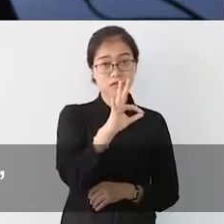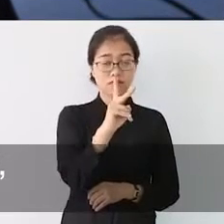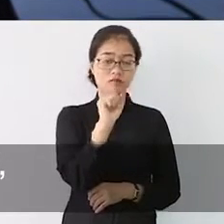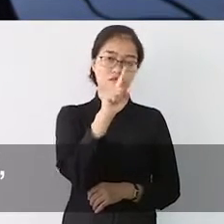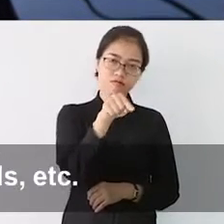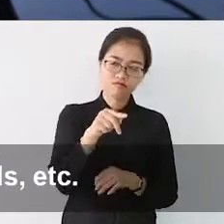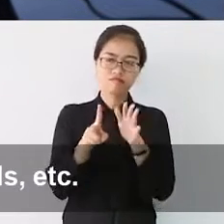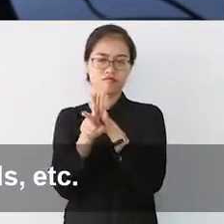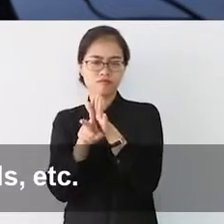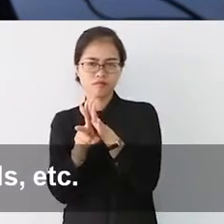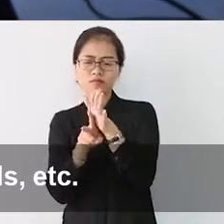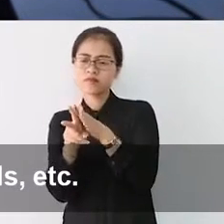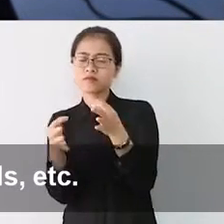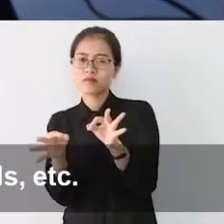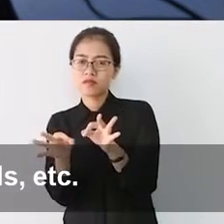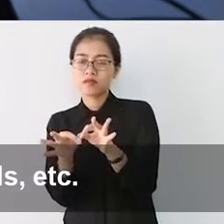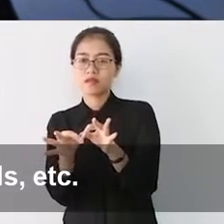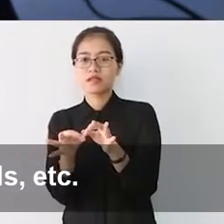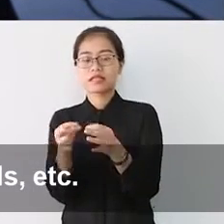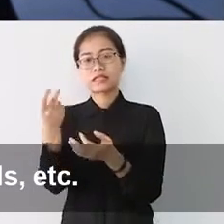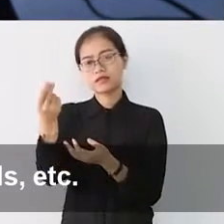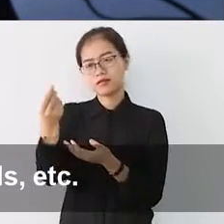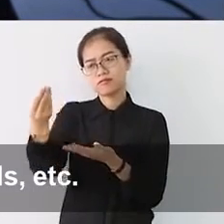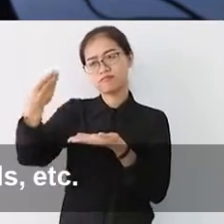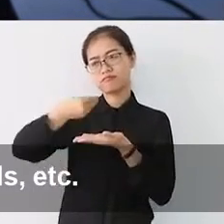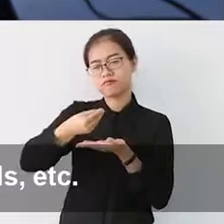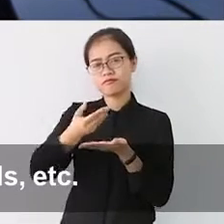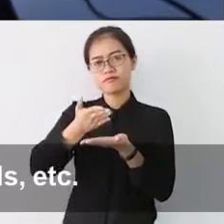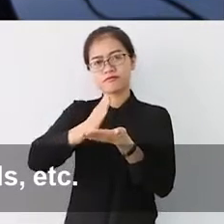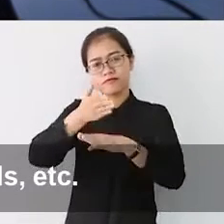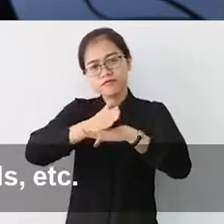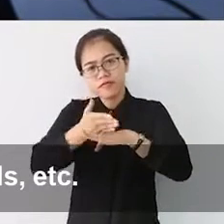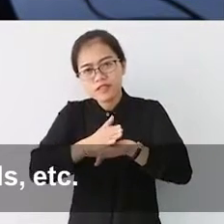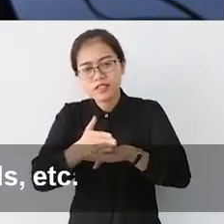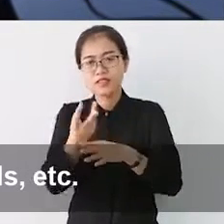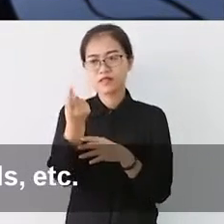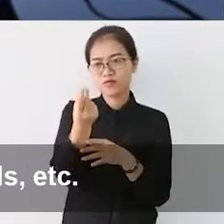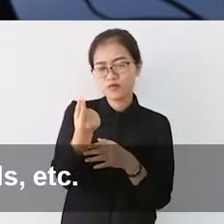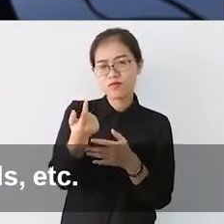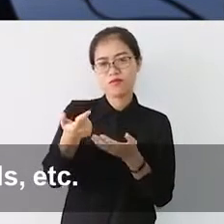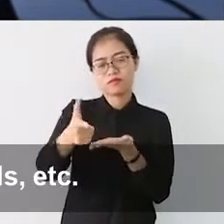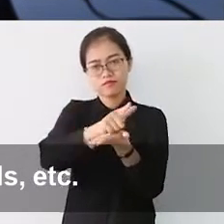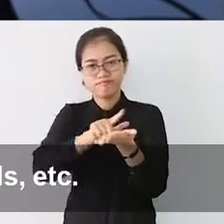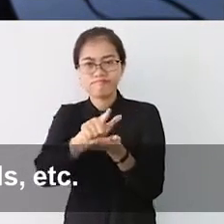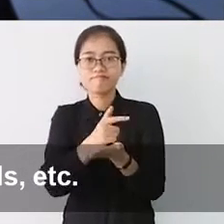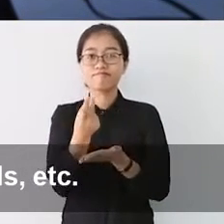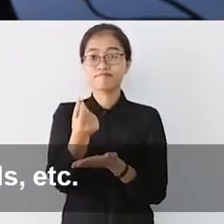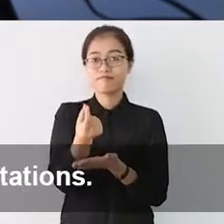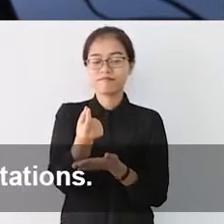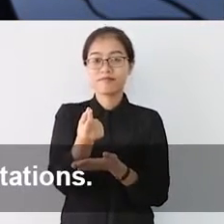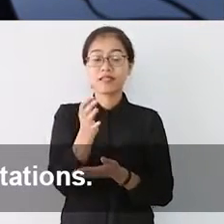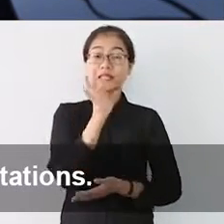và vật chất. Về vật chất thì dự án hỗ trợ kinh phí cho tụi em mua phương tiện, mua tài liệu học